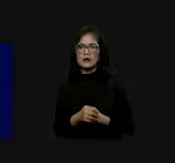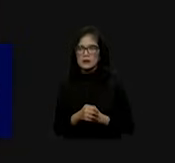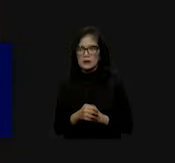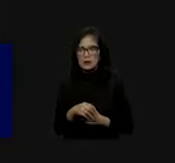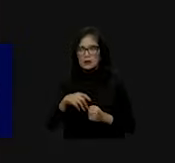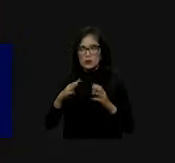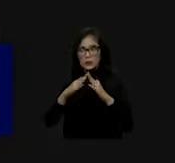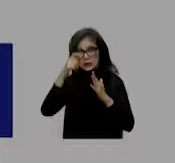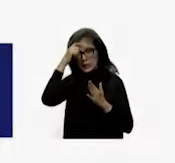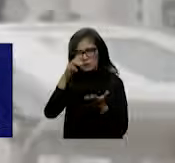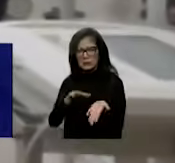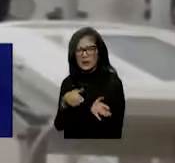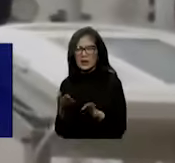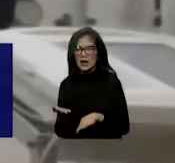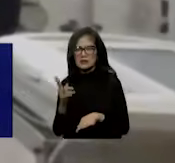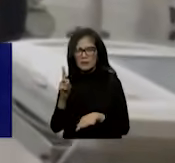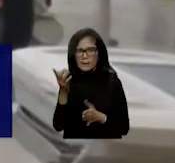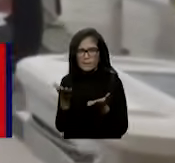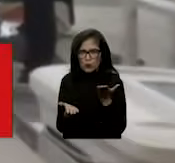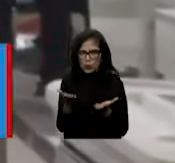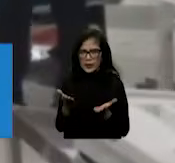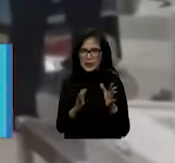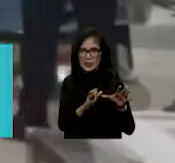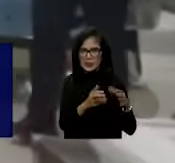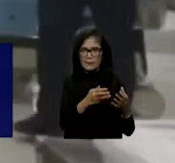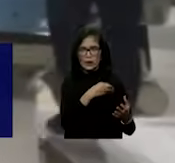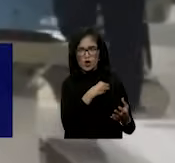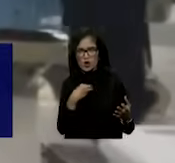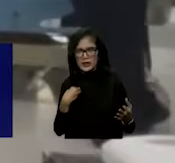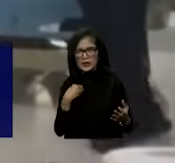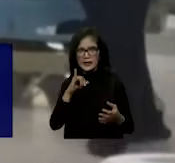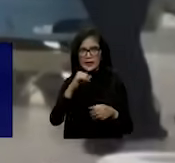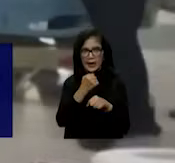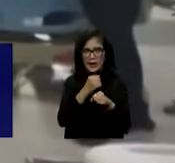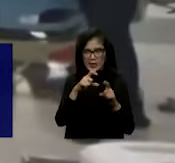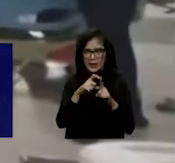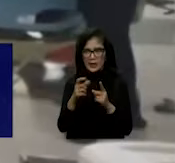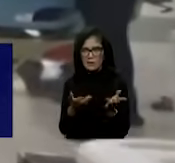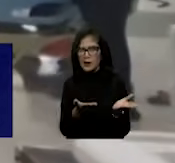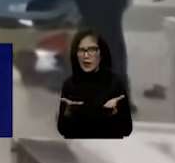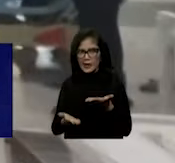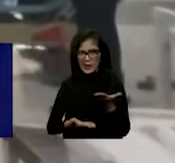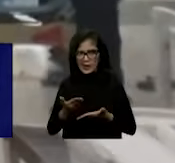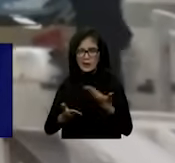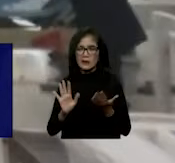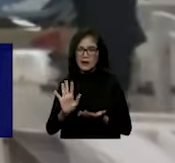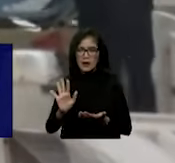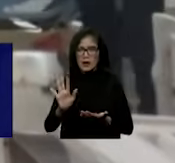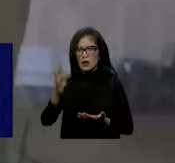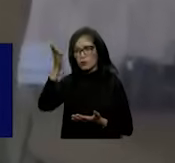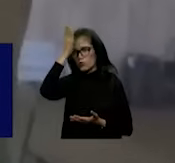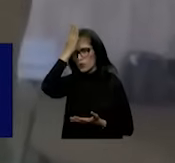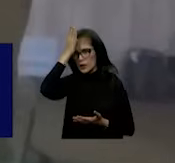IGD. Bupati Goa yang melihat rekaman video keluarga viral pun menggelar sidak mendatangi rumah